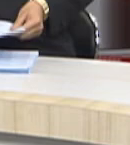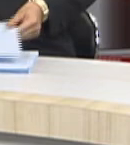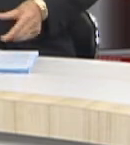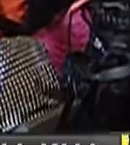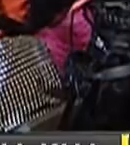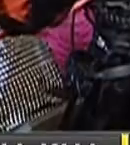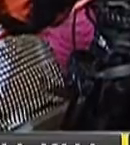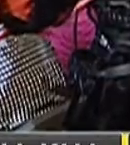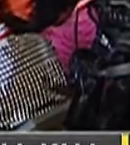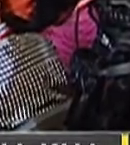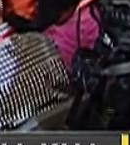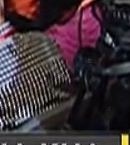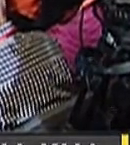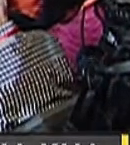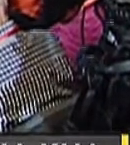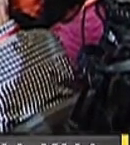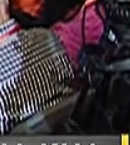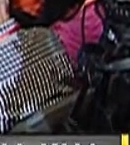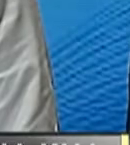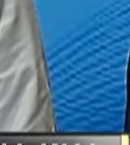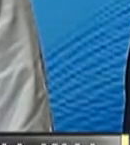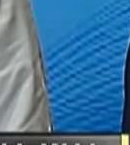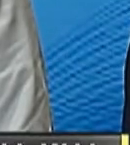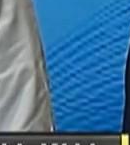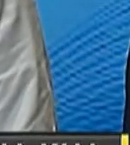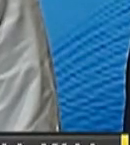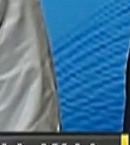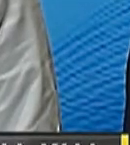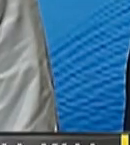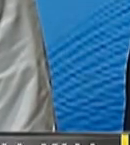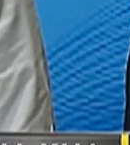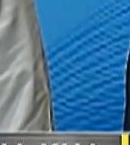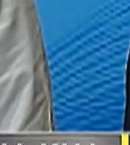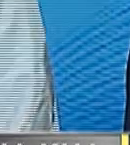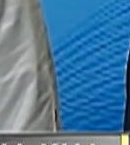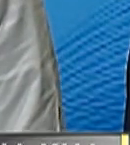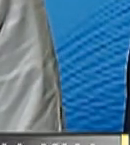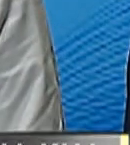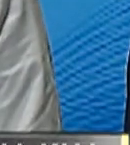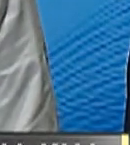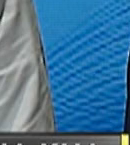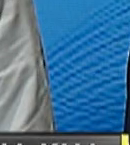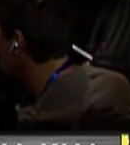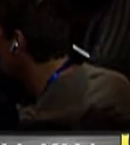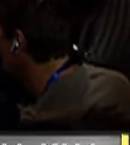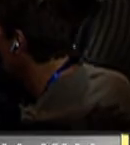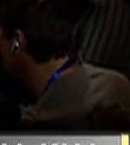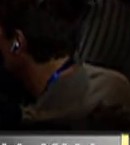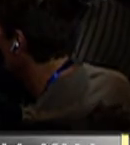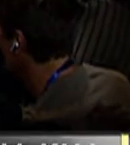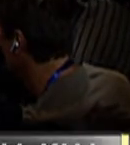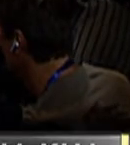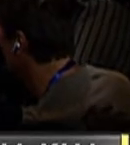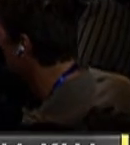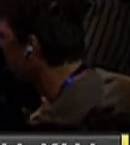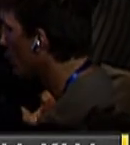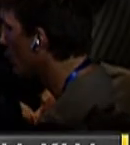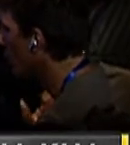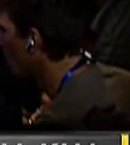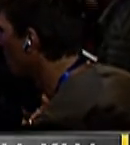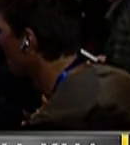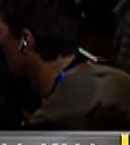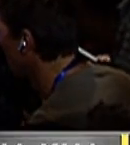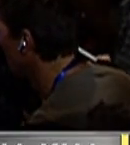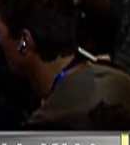Kementerian Luar telah memberikan taklimat kepada perwakilan asing daripada 22 negara petang tadi kebanyakan negara-negara yang